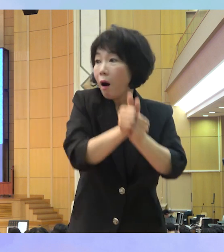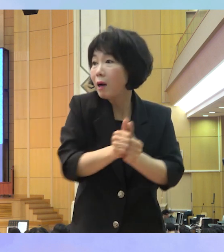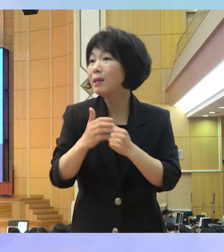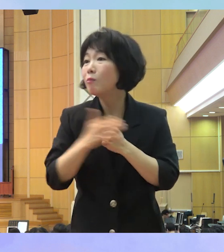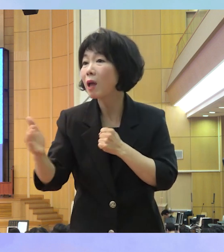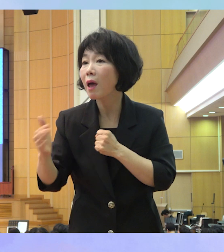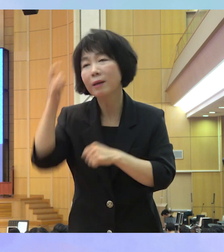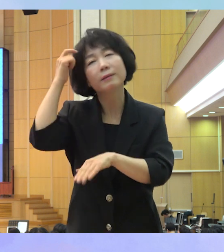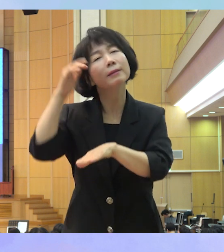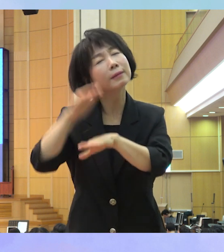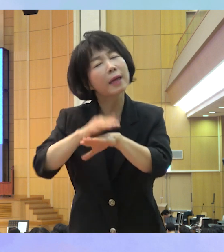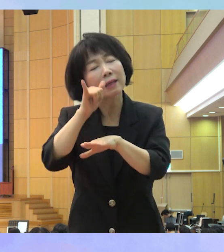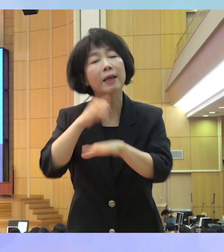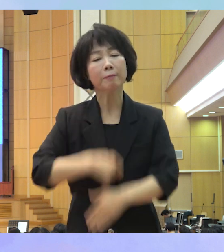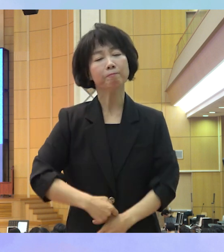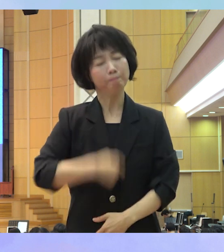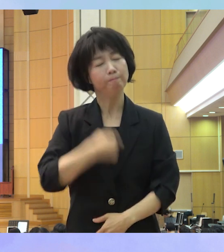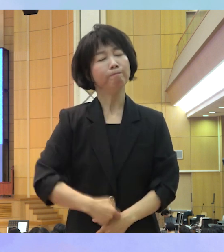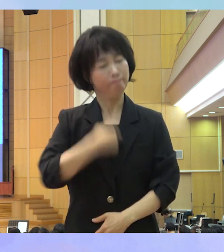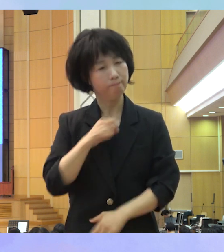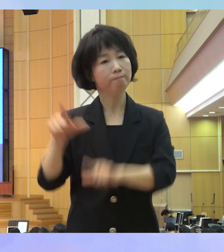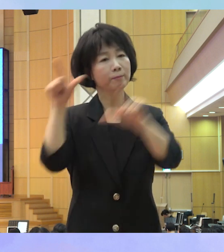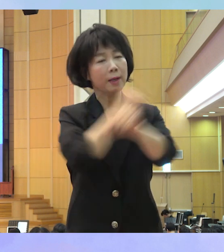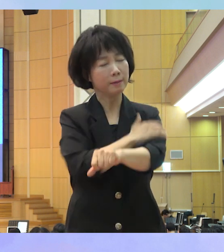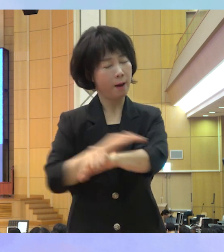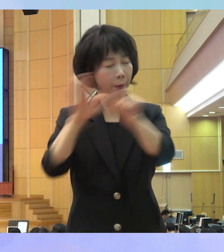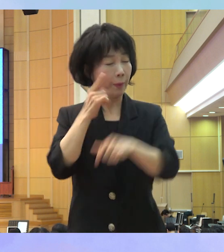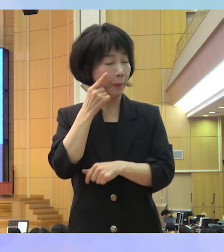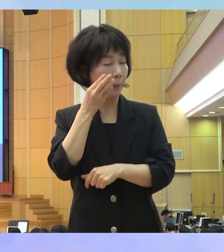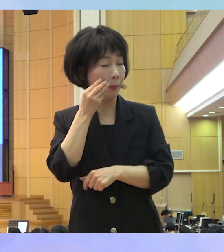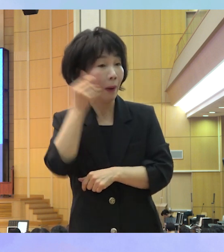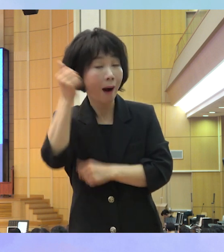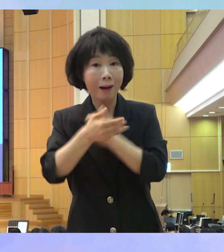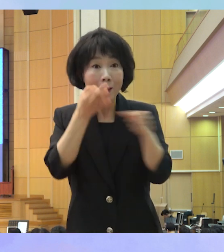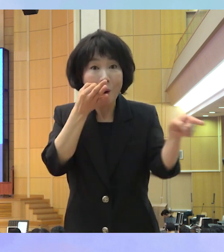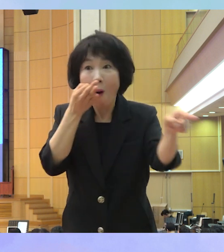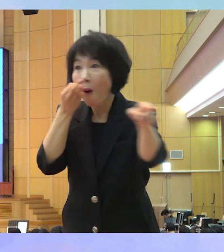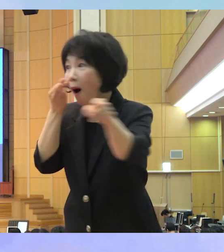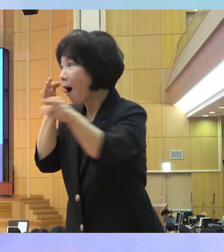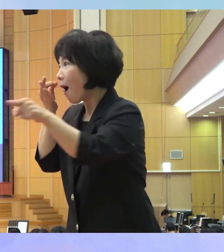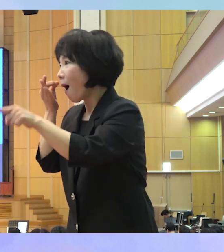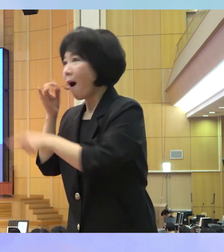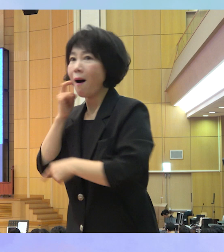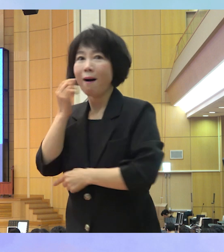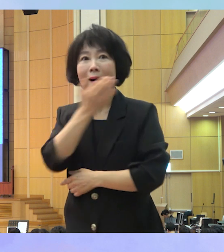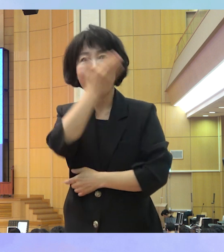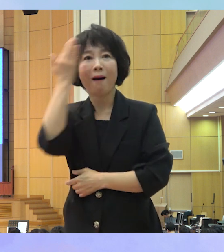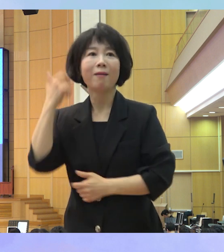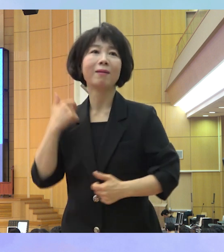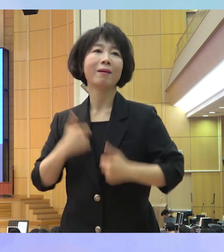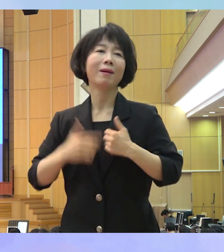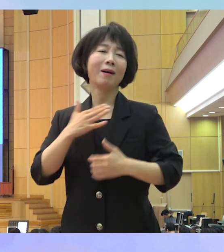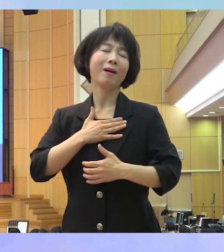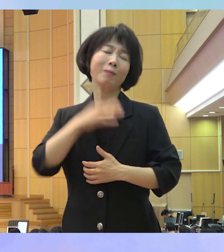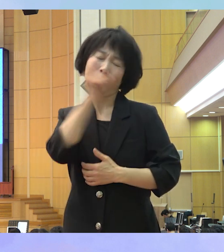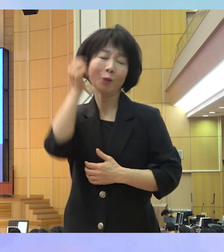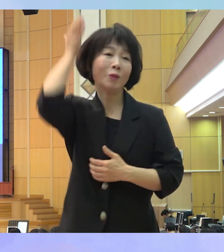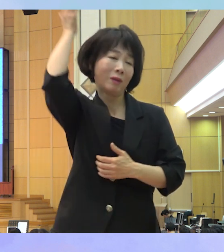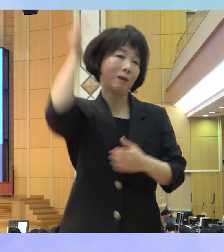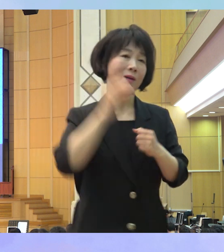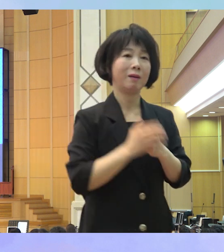모시고 지혜롭고 의롭게 잘 살아가면 하나님이 보실 때 얼마나 흐뭇하실까.